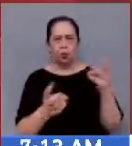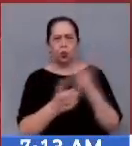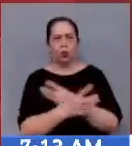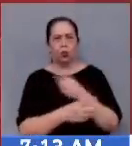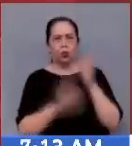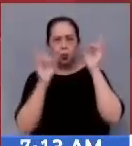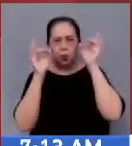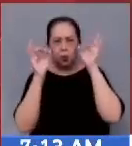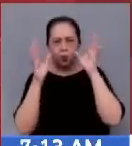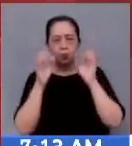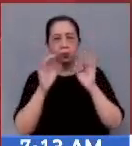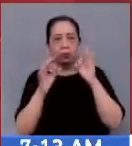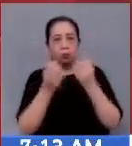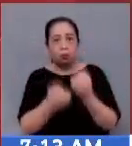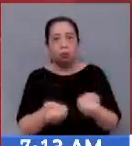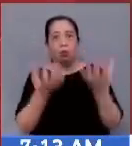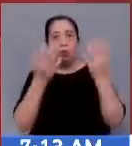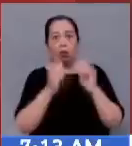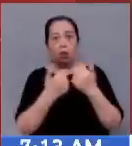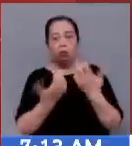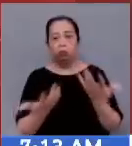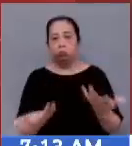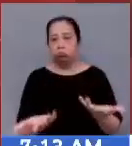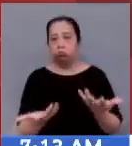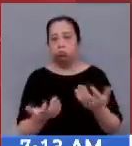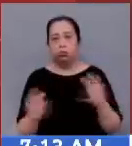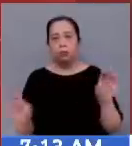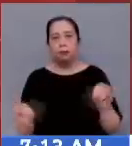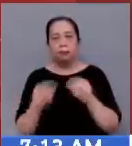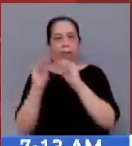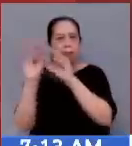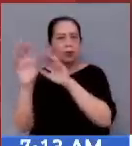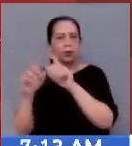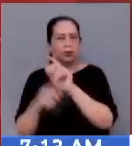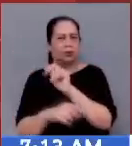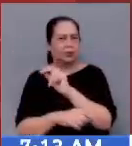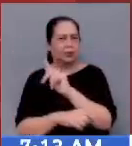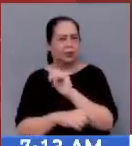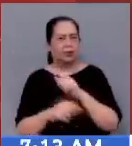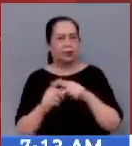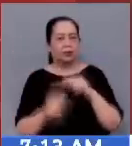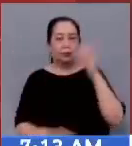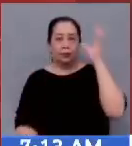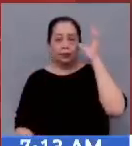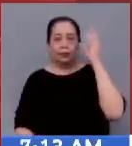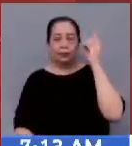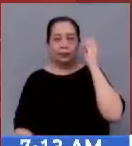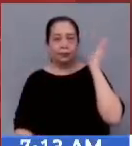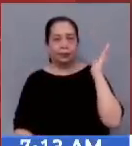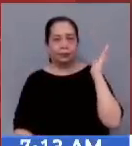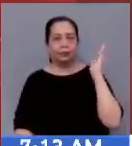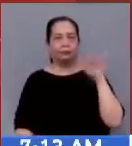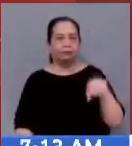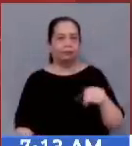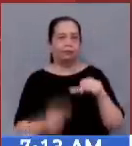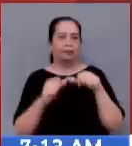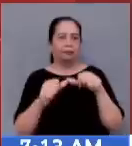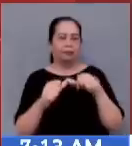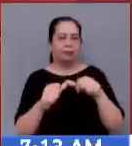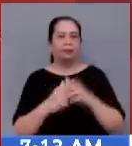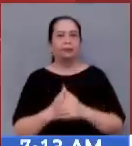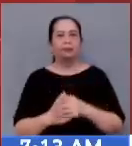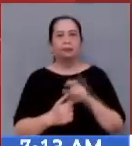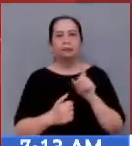sakaling pumutok nga itong Mount Natib. Para naman kay Clyde Gasilios, dapat ipagpatuloy ang Bataan Nuclear Power Plant para